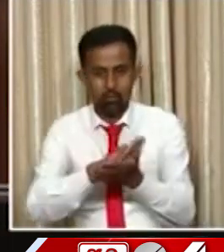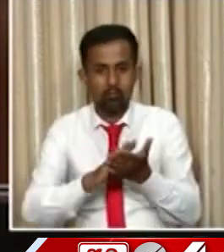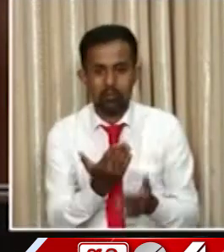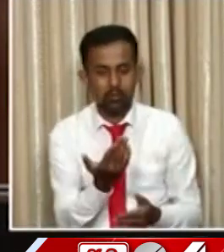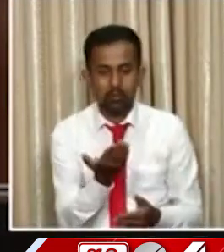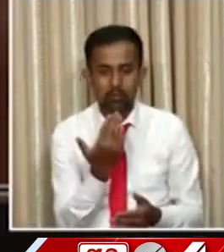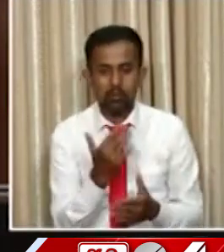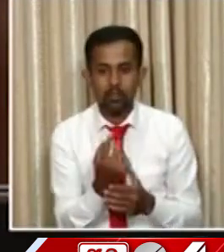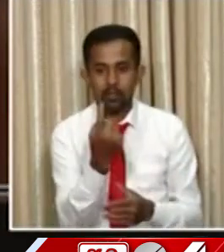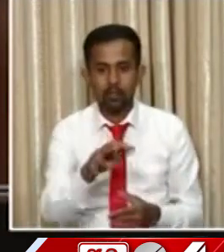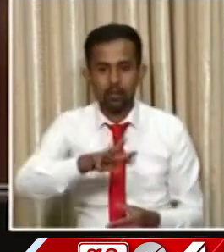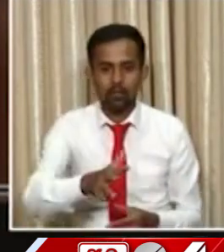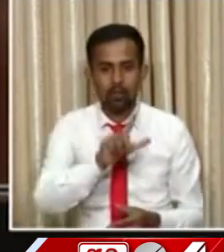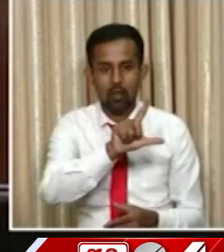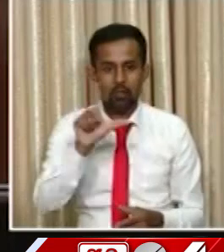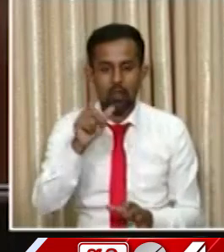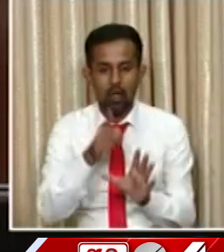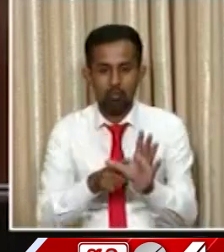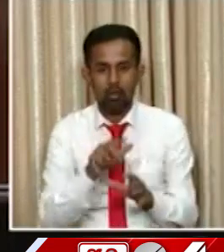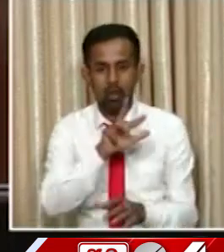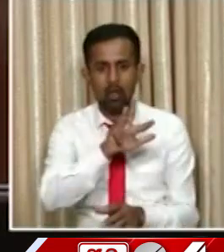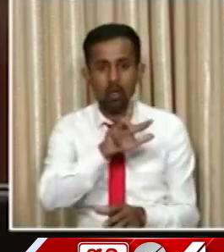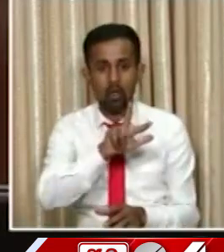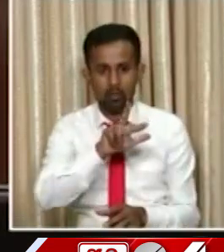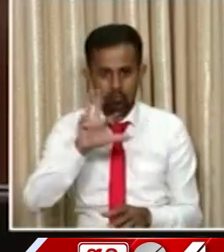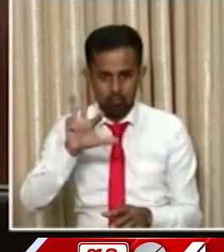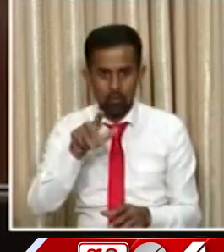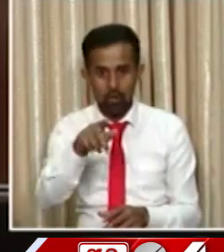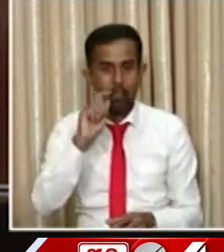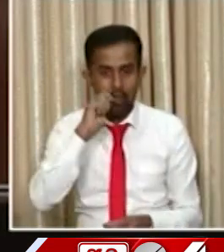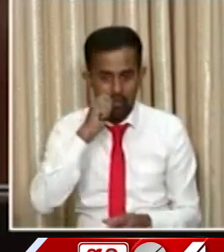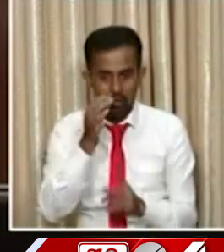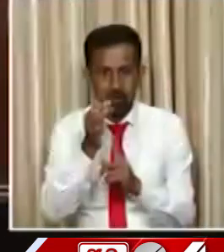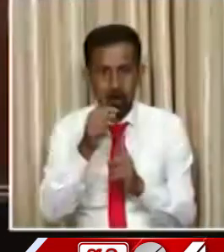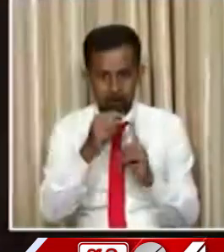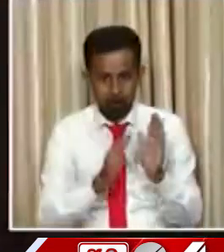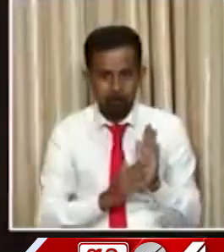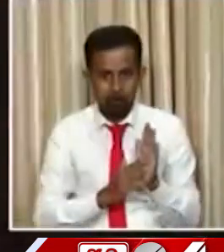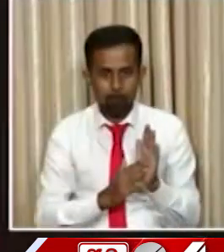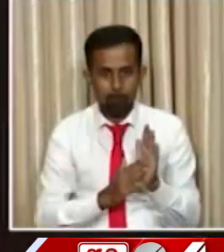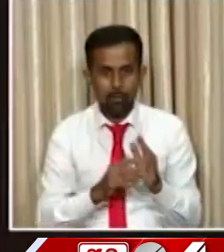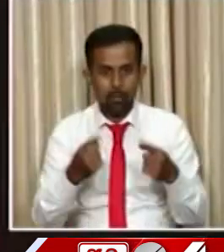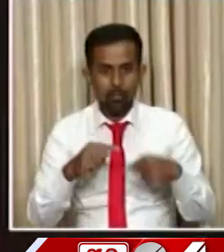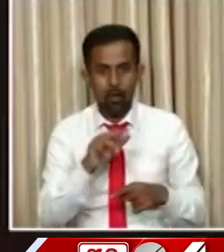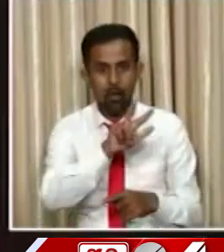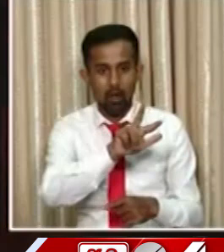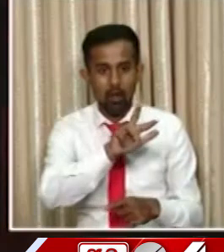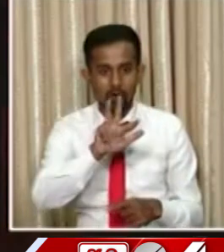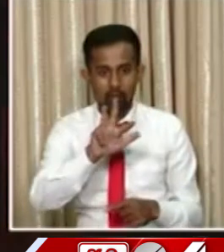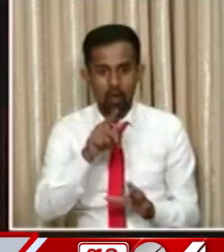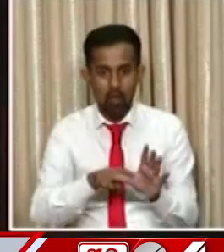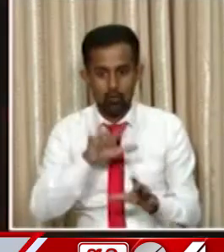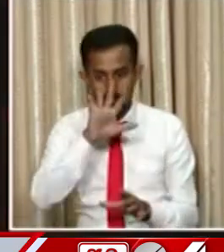අවශ්‍යයි 1977 ඉඳන් මම හිතන්නේ 89 දක්වා හිටියේ ඔබතුමාගේ තාත්තා ජනාධිපති මේ අගමැති වෙලා හිටියේ ඊට පස්සේ 89 ඉඳන් අවුරුදු 5ක්